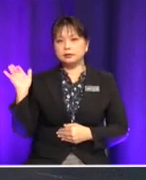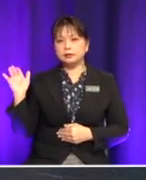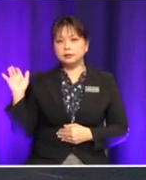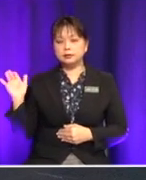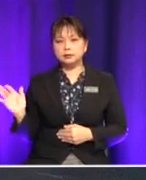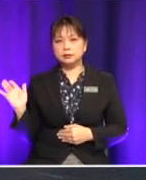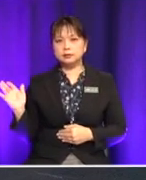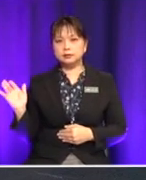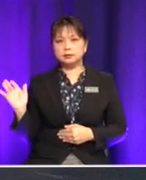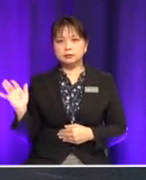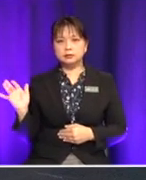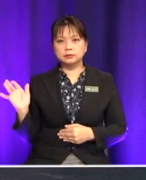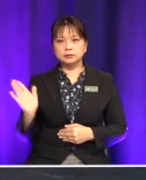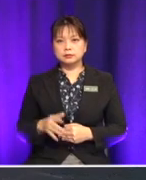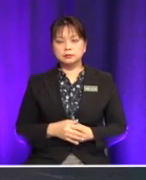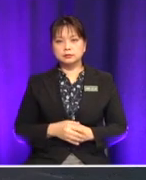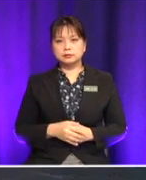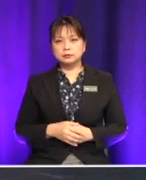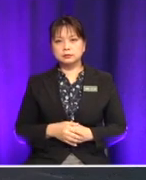tulus itu